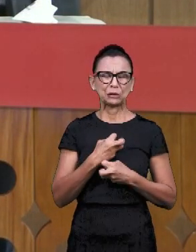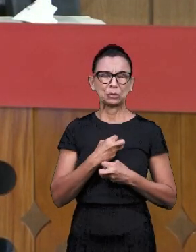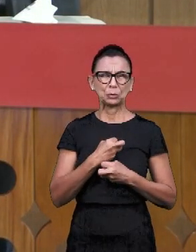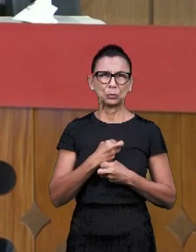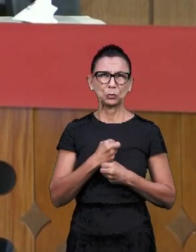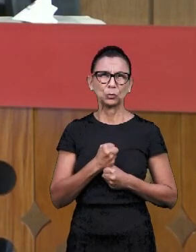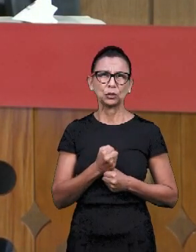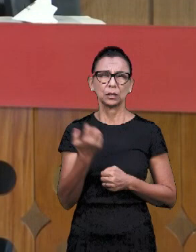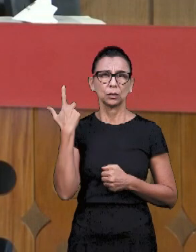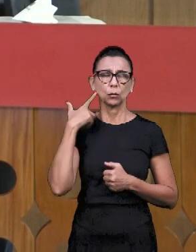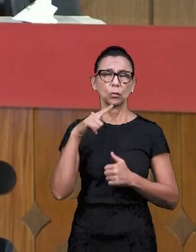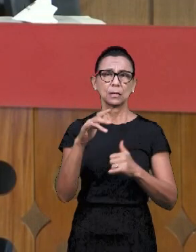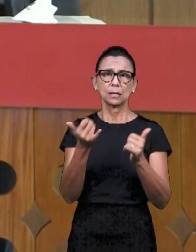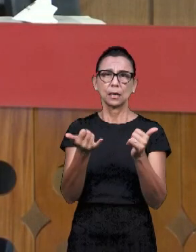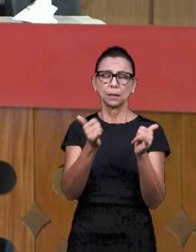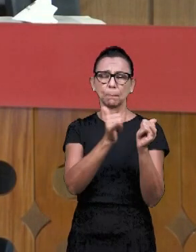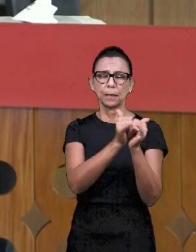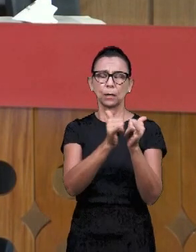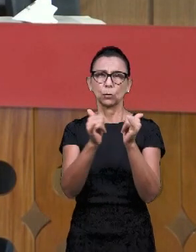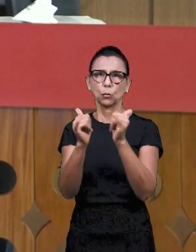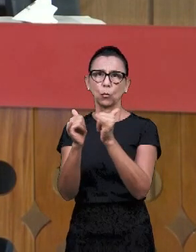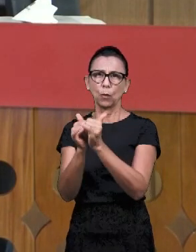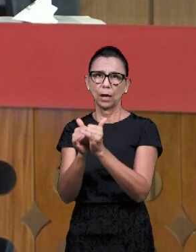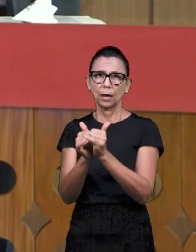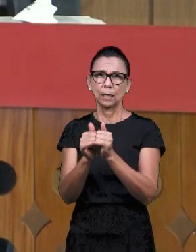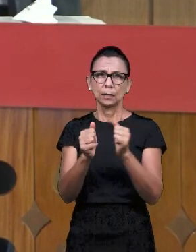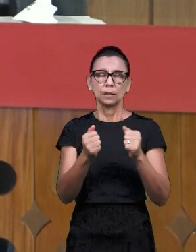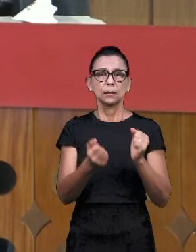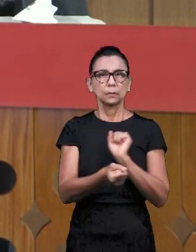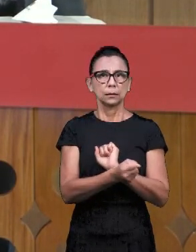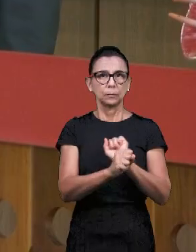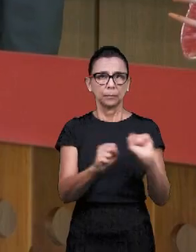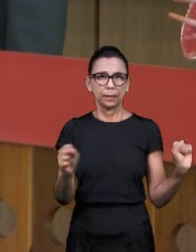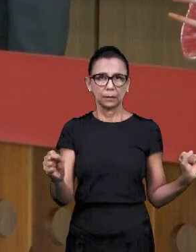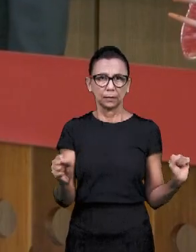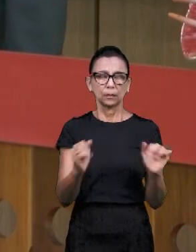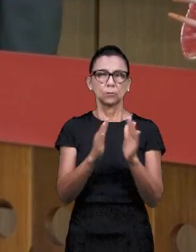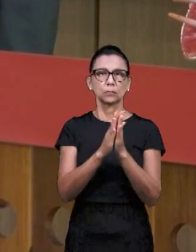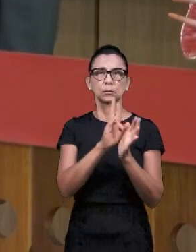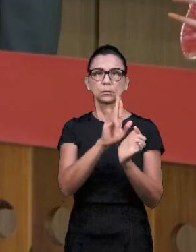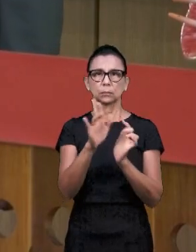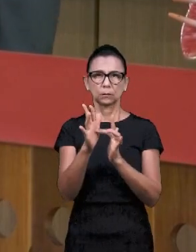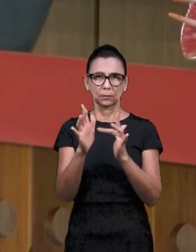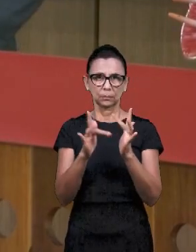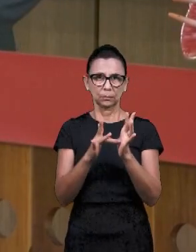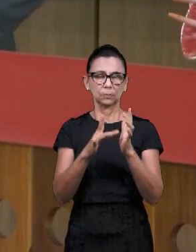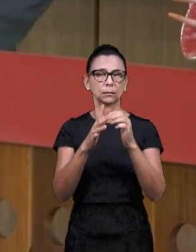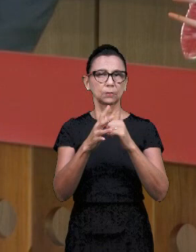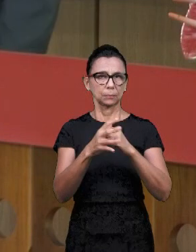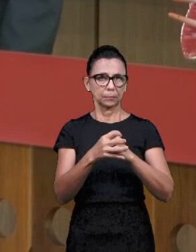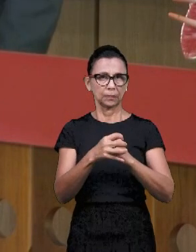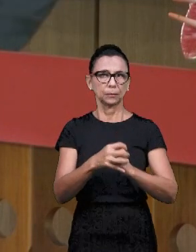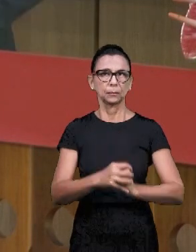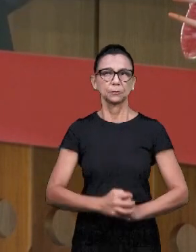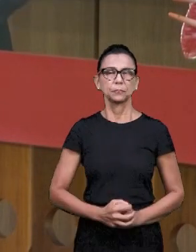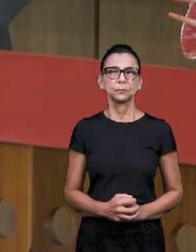Господь, даруй благословение прощения. Мы молим Тебя во имя Господа Иисуса. Аминь.